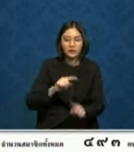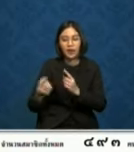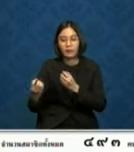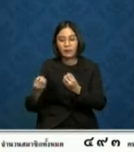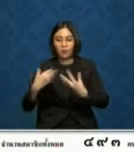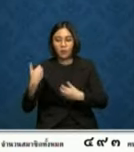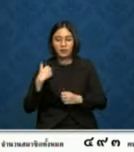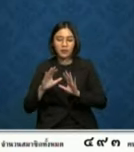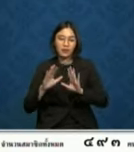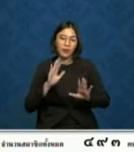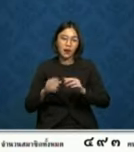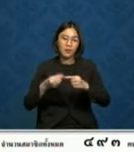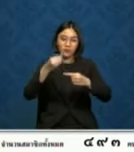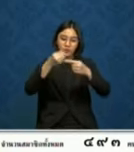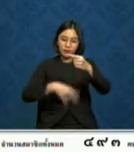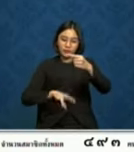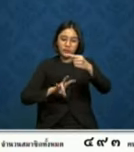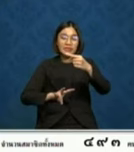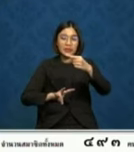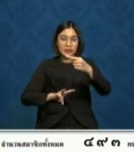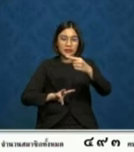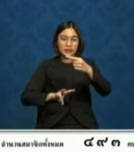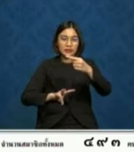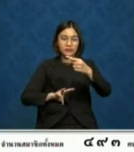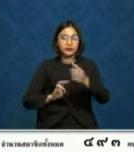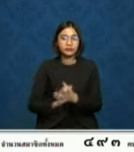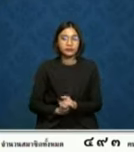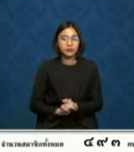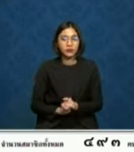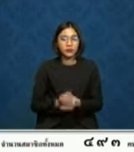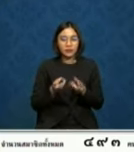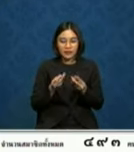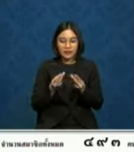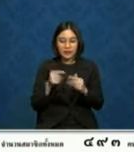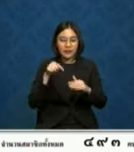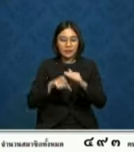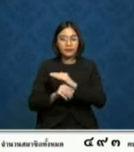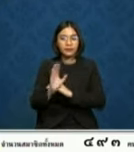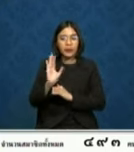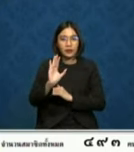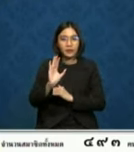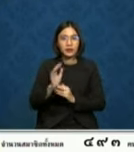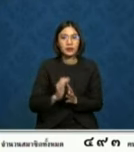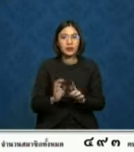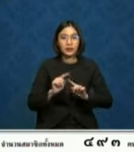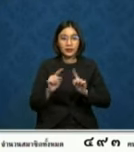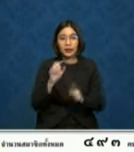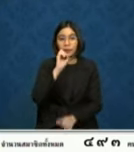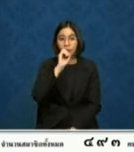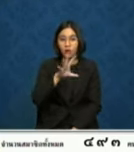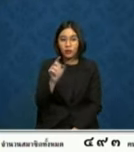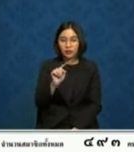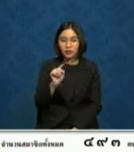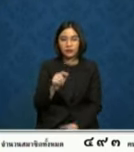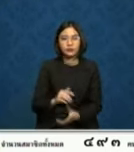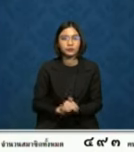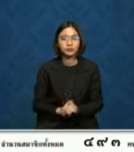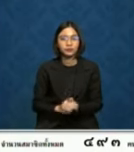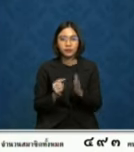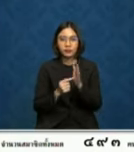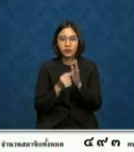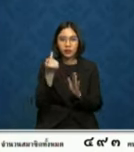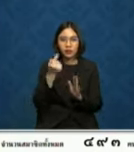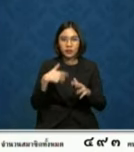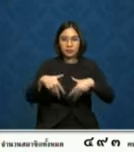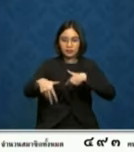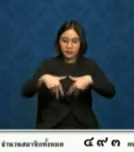ครับมีอยู่ประมาณสัก 7ข้อนะครับซึ่งคงไม่ได้ลงรายละเอียดในทั้ง 7ข้อนะครับแต่จะบอกว่าเริ่มต้นเนี่ย